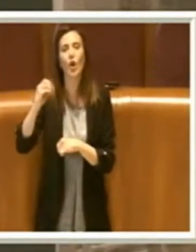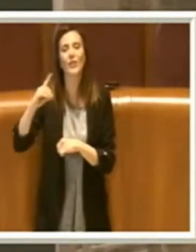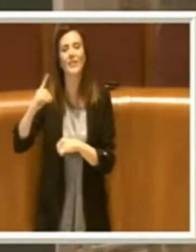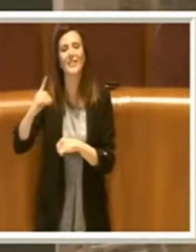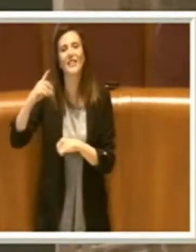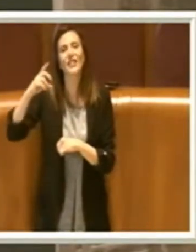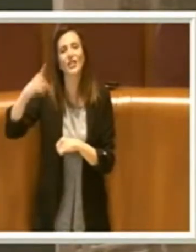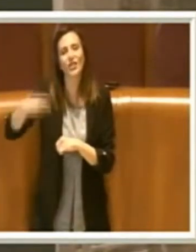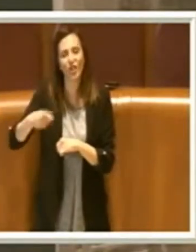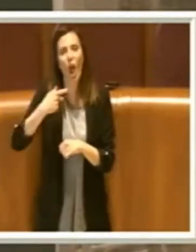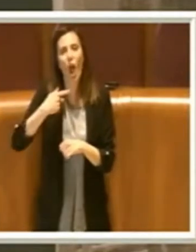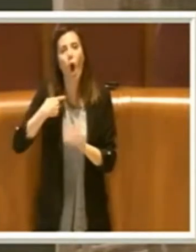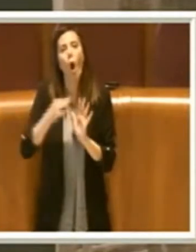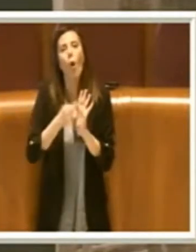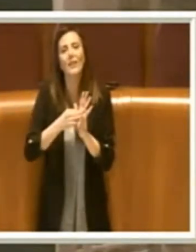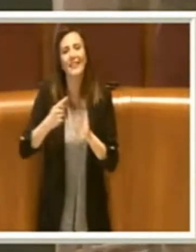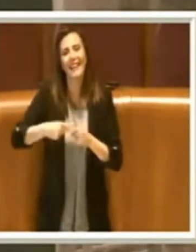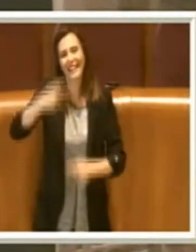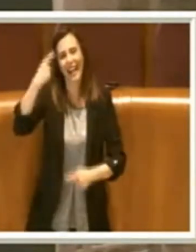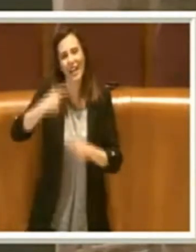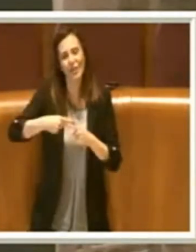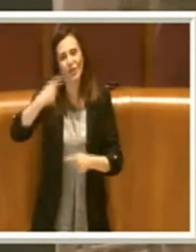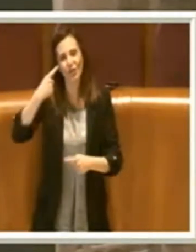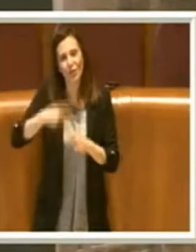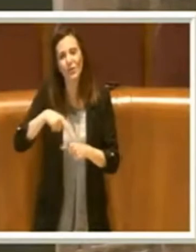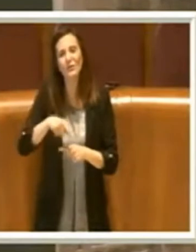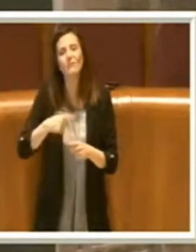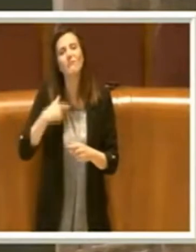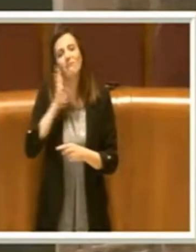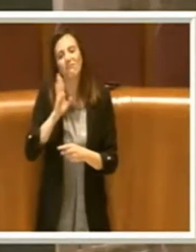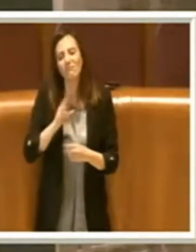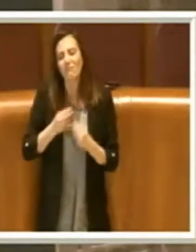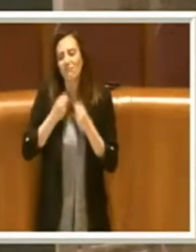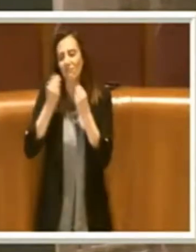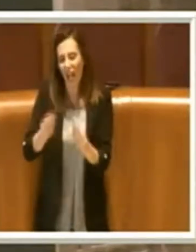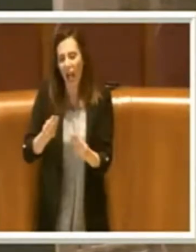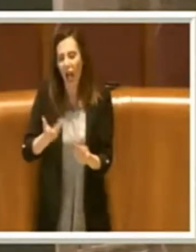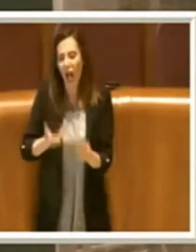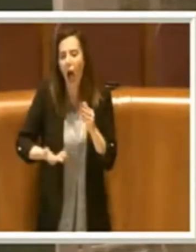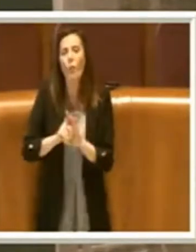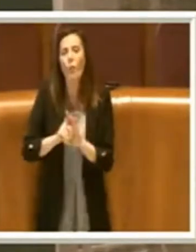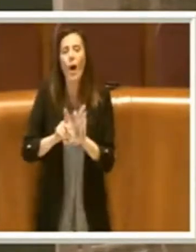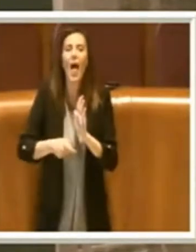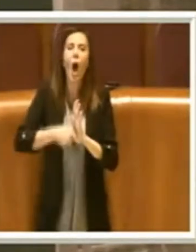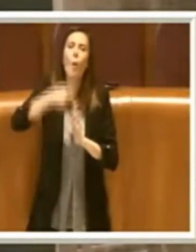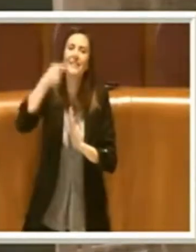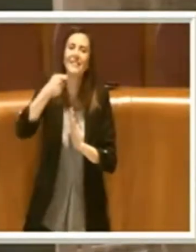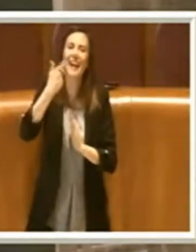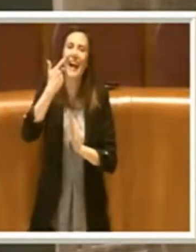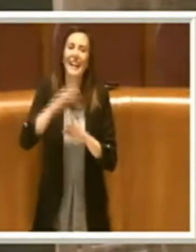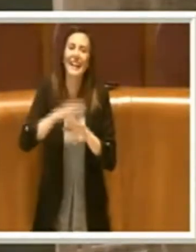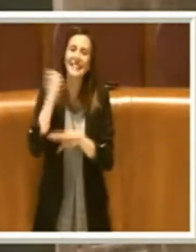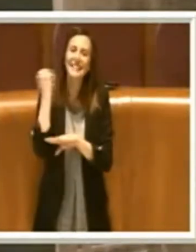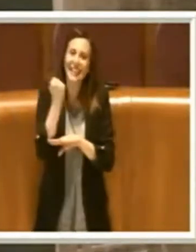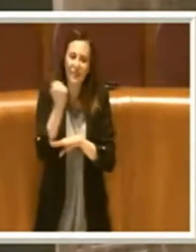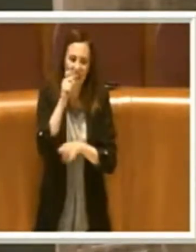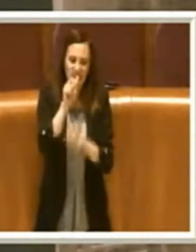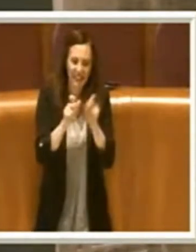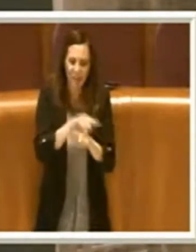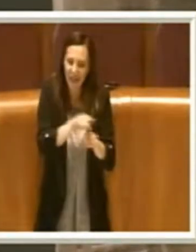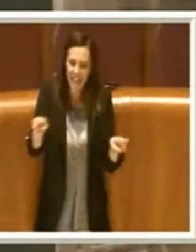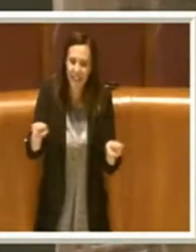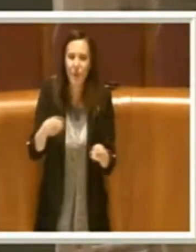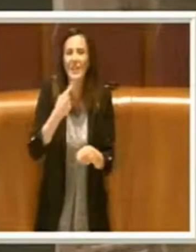degli ordini del giorno che chiederanno di potenziare i servizi alla persona andando incontro ad alcune esigenze dei soggetti più fragili